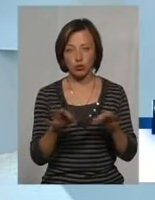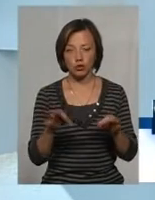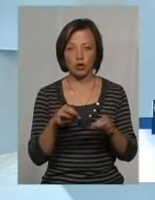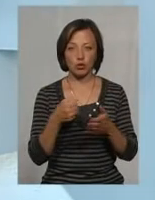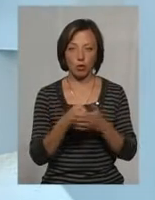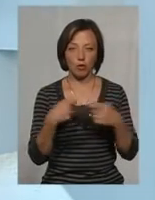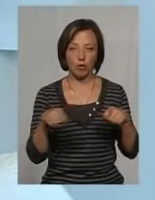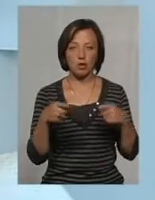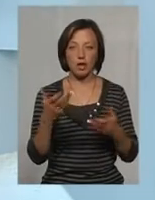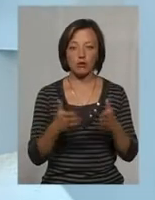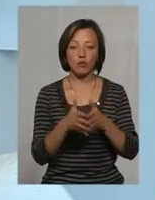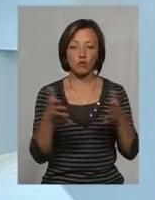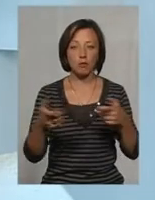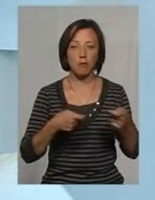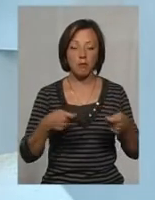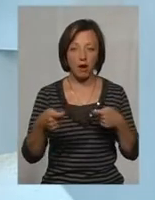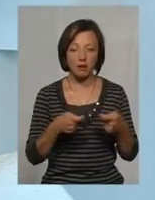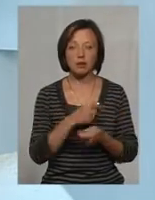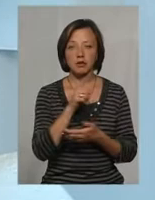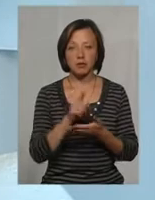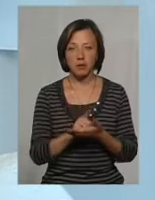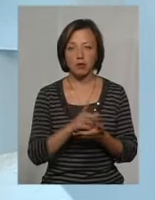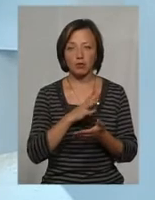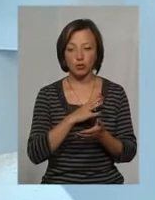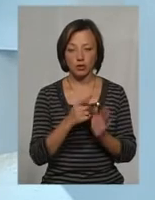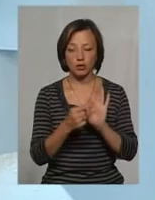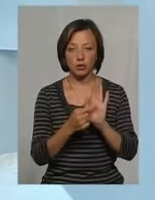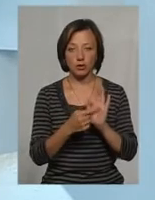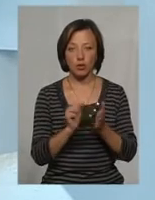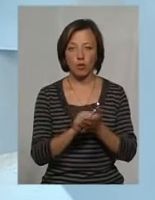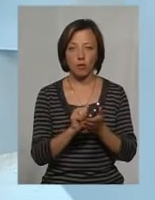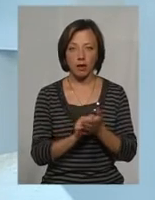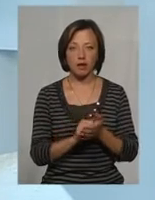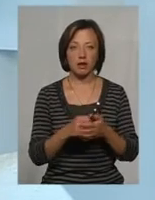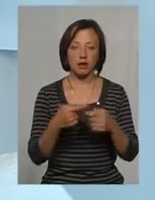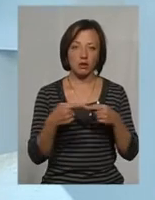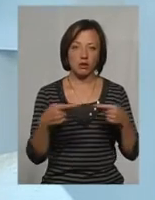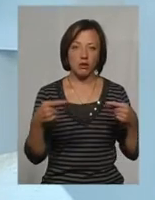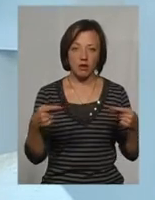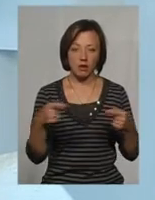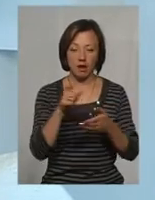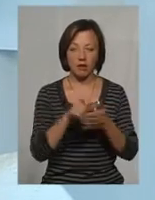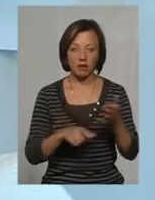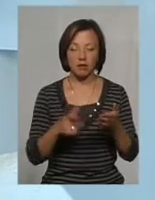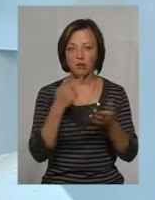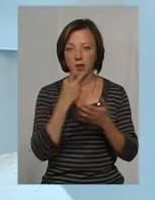реалізації. Якщо в супермаркеті, значить теж мають бути певні супроводжуючі документи, це товаро-транспортна накладна, де ми бачимо, звідки прийшов